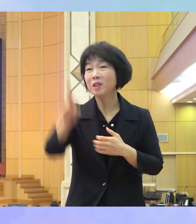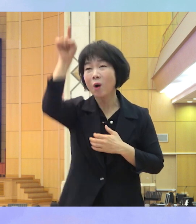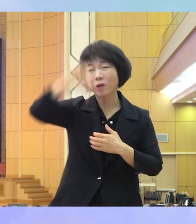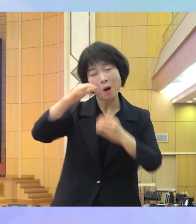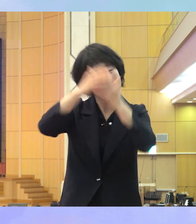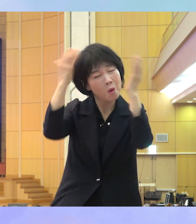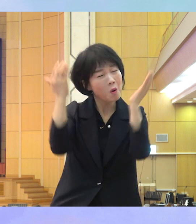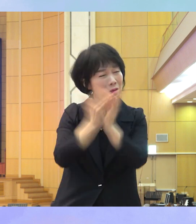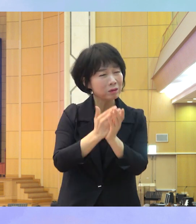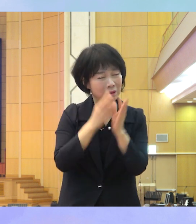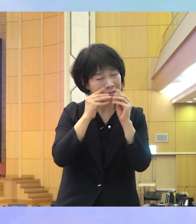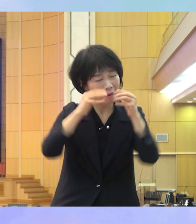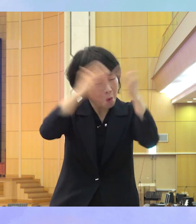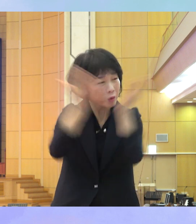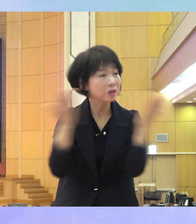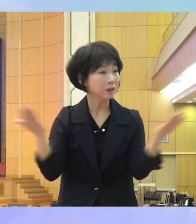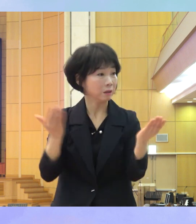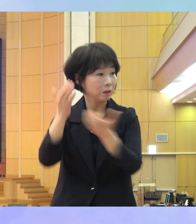천하의 범사는